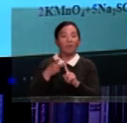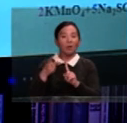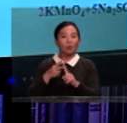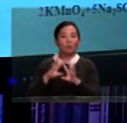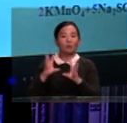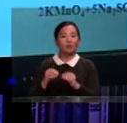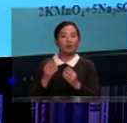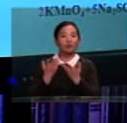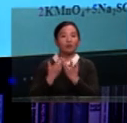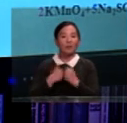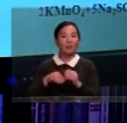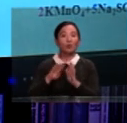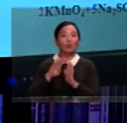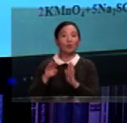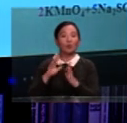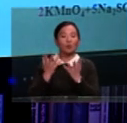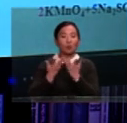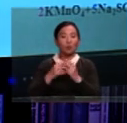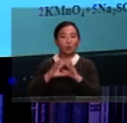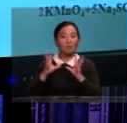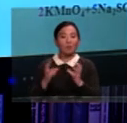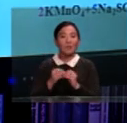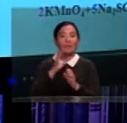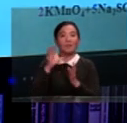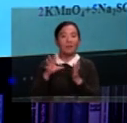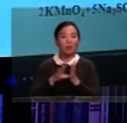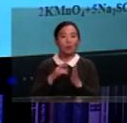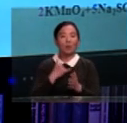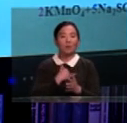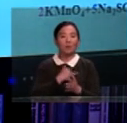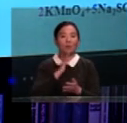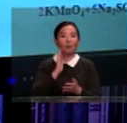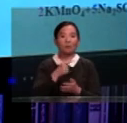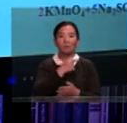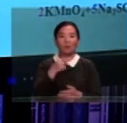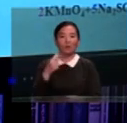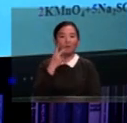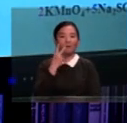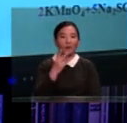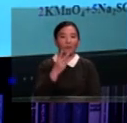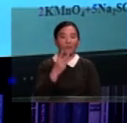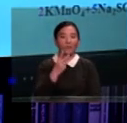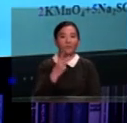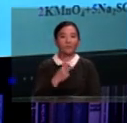также считаем сумму зарядов. В первом случае у нас будет минус 2.